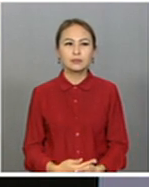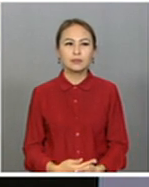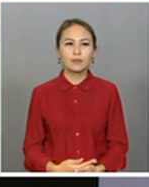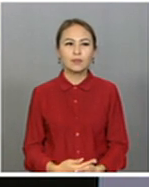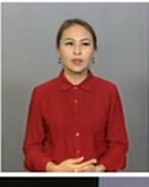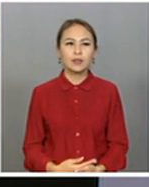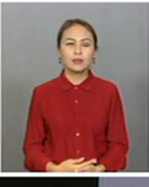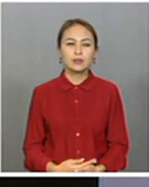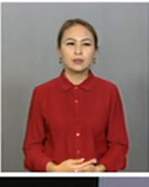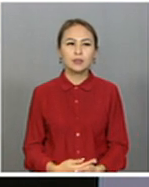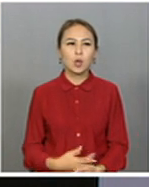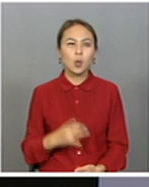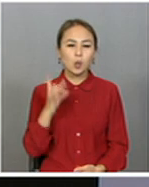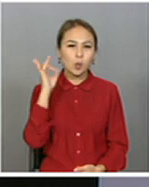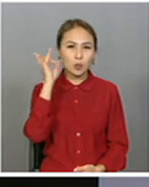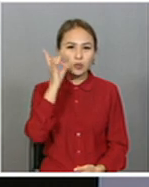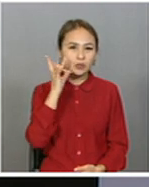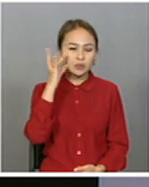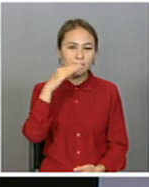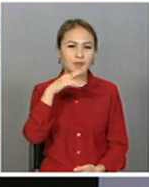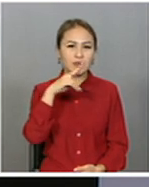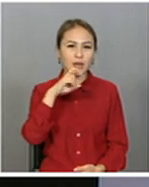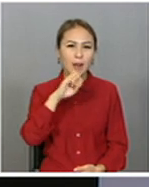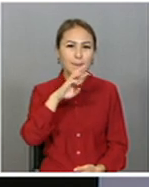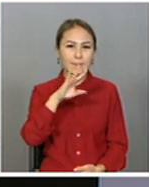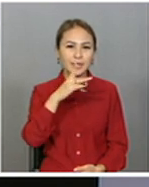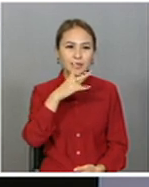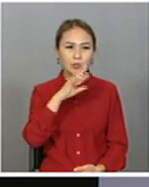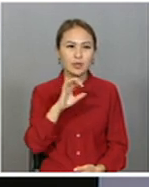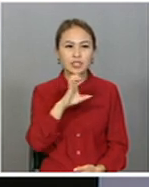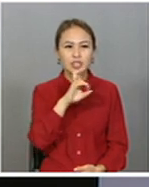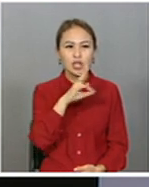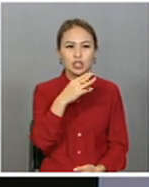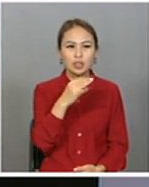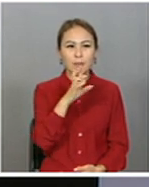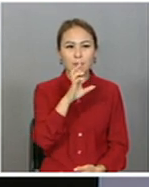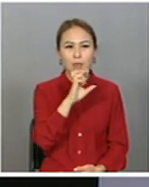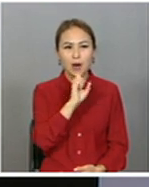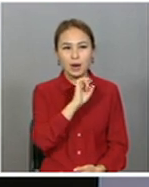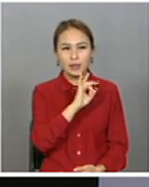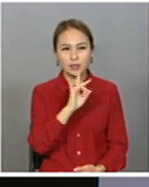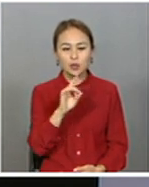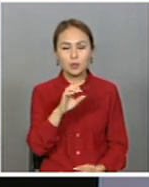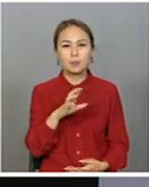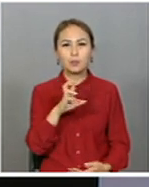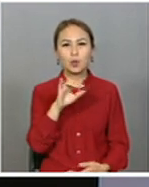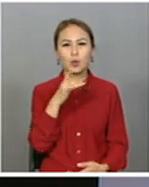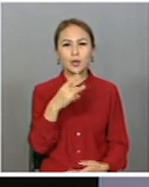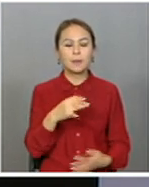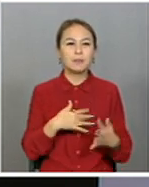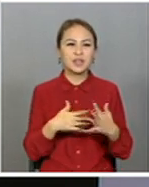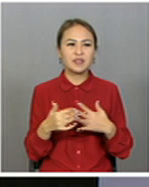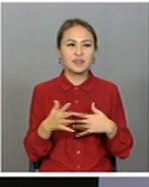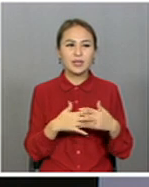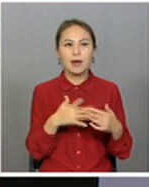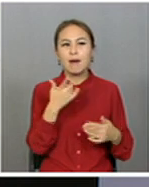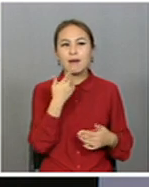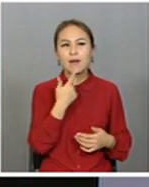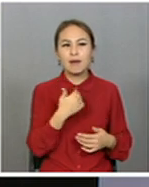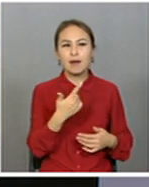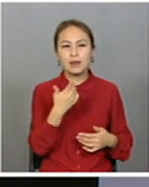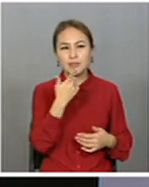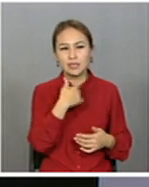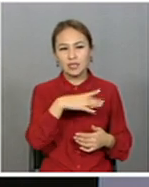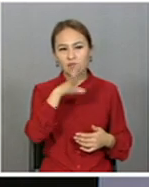Итак, розовый фламинго, снежный барс, бурый медведь, красный волк,